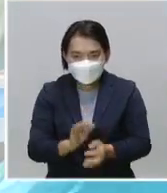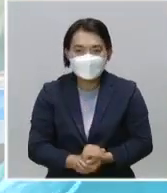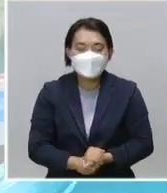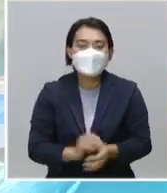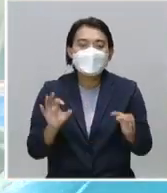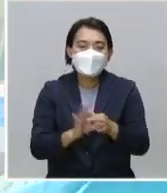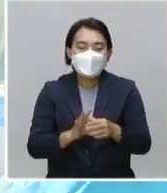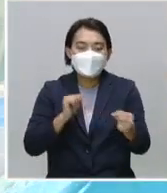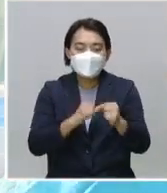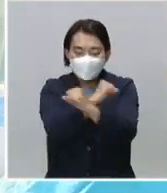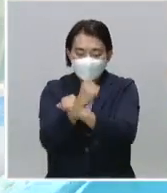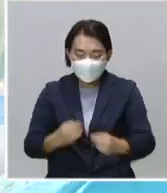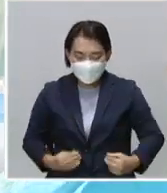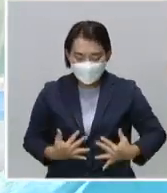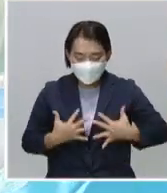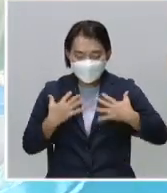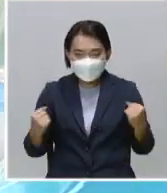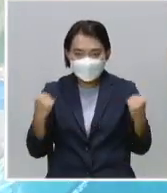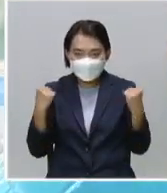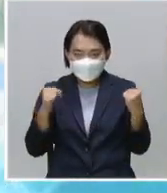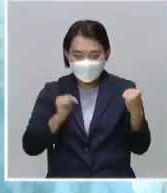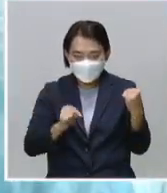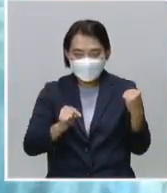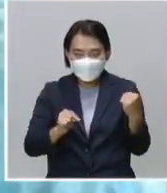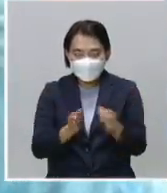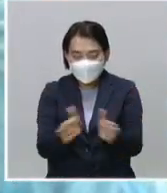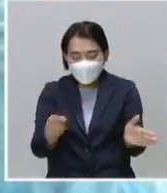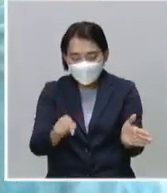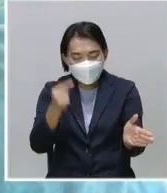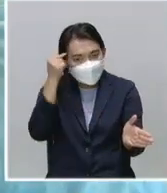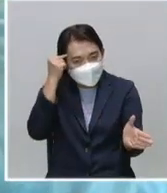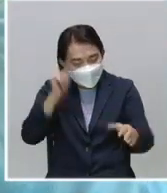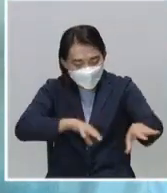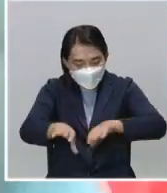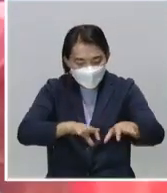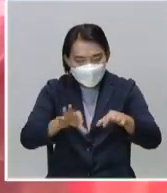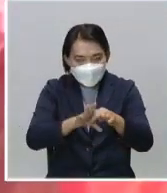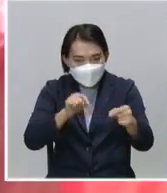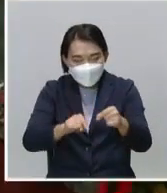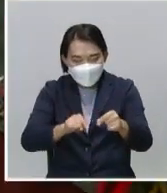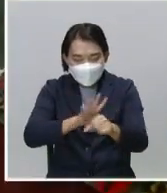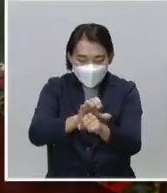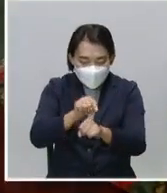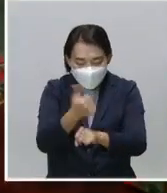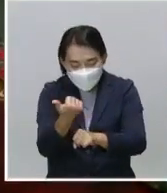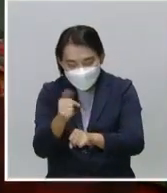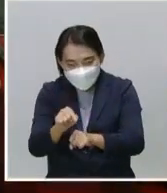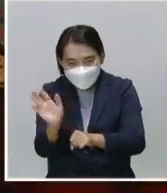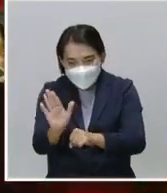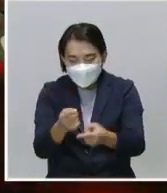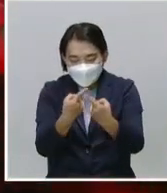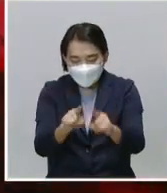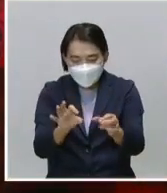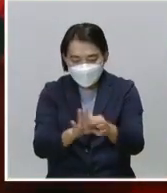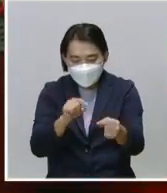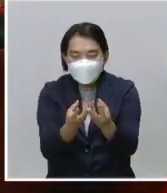ขึ้นของภูมิคุ้มกันในภาพรวมไม่สามารถบอกได้ว่าจะสามารถจัดการกับโควิดสายพันธุ์ต่างๆได้และแล็บแต่ละแห่งก็มีค่